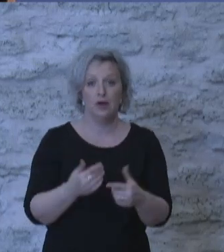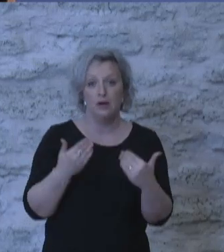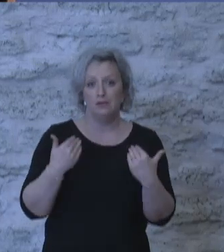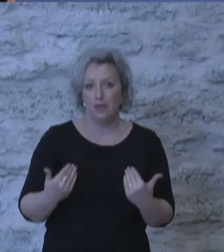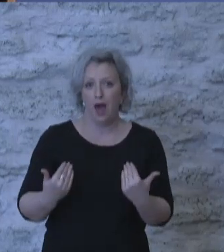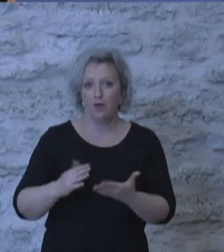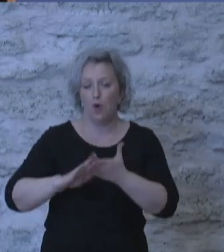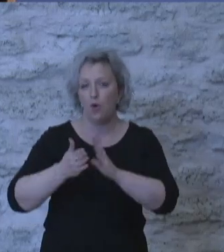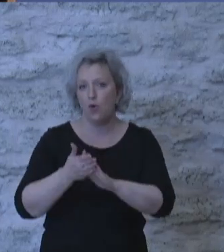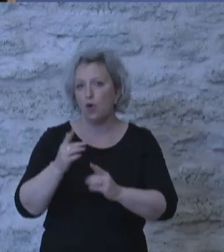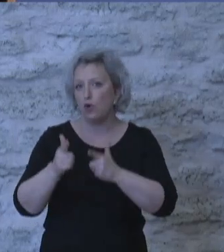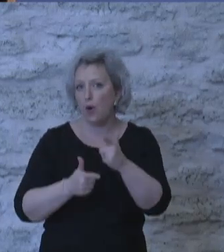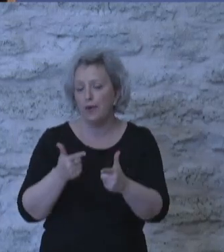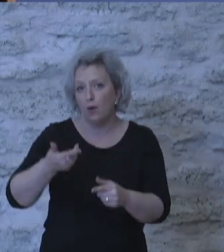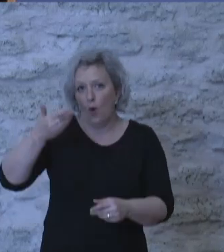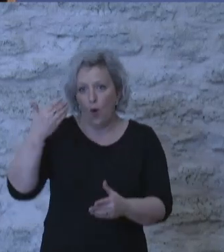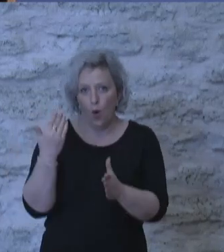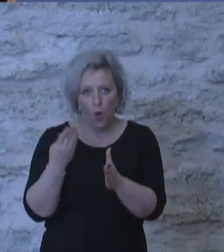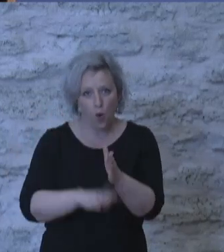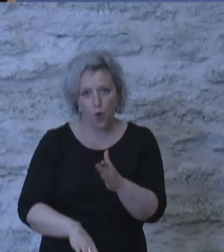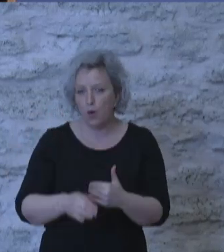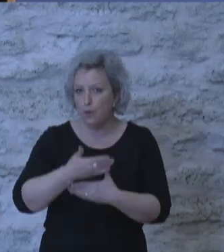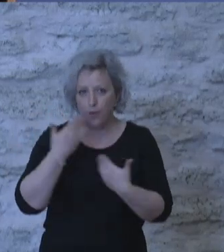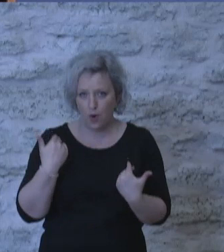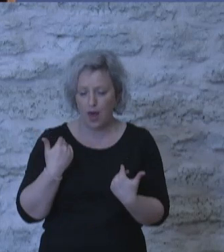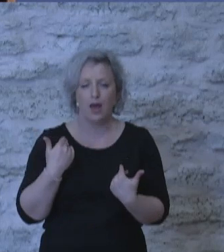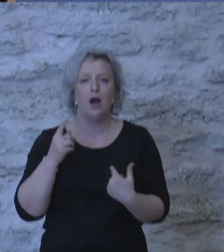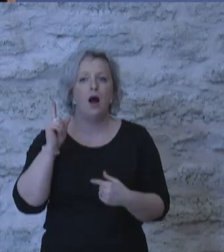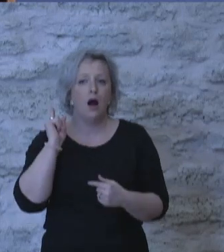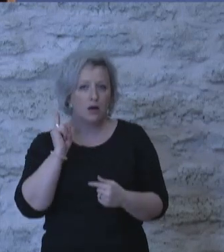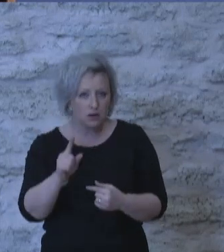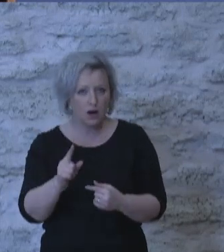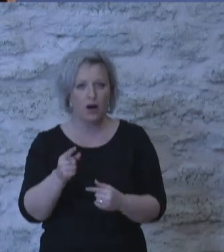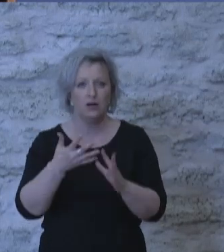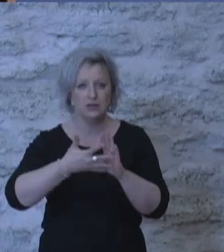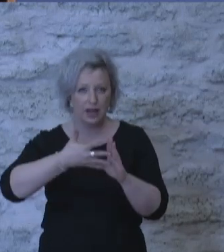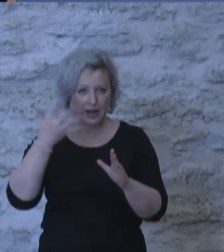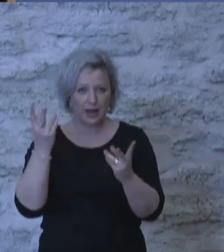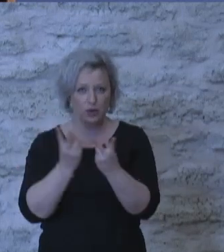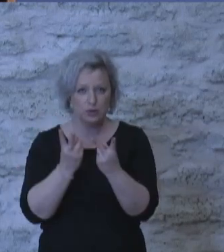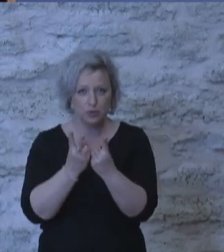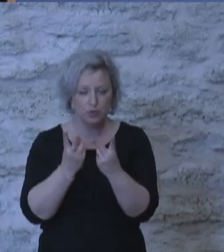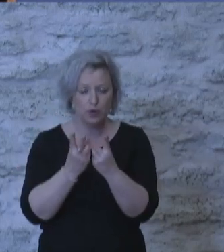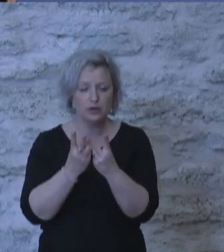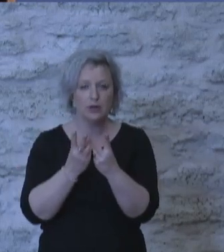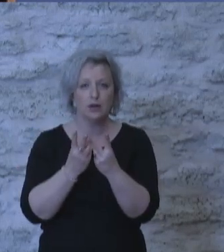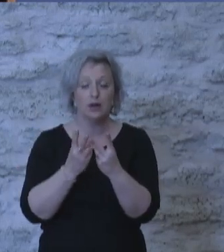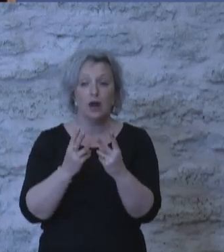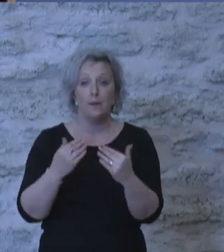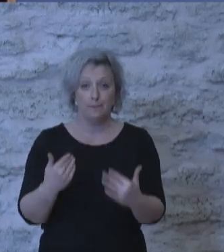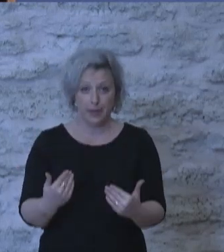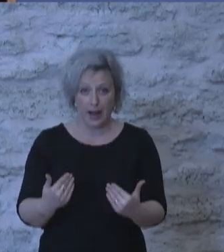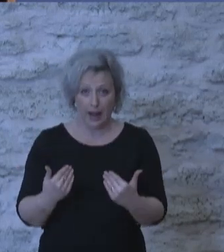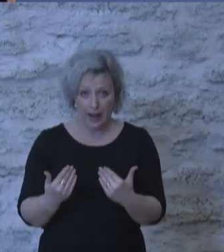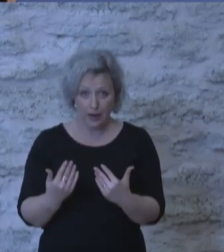nii dramaatiline olukord nagu siis, nende paaripäeva ja öö jooksul oli, aga selge on see, et kui me praegu oleme